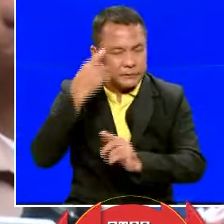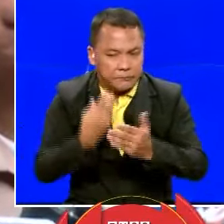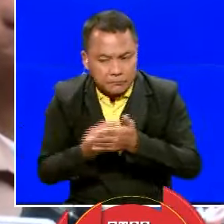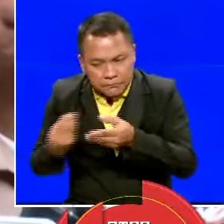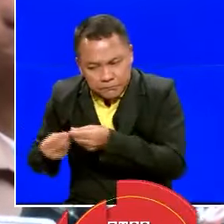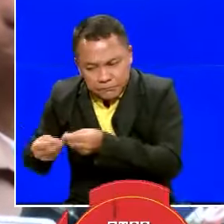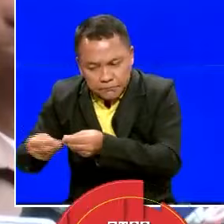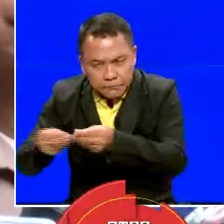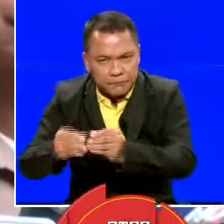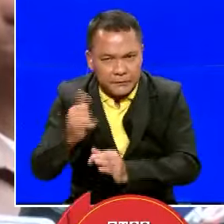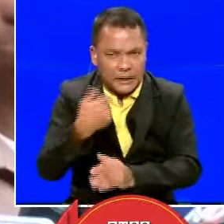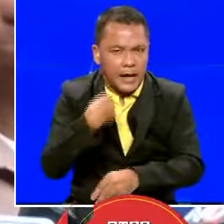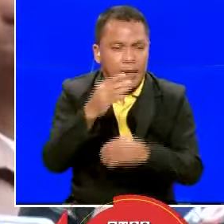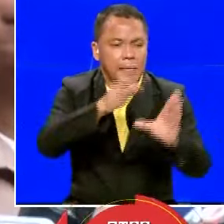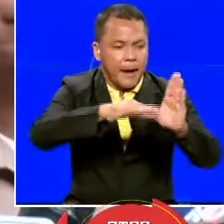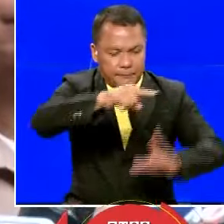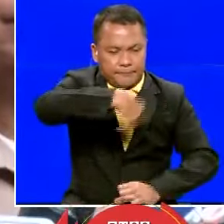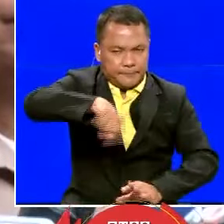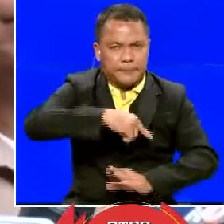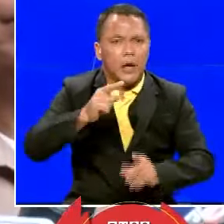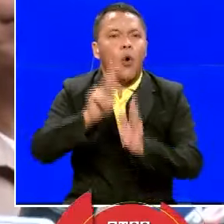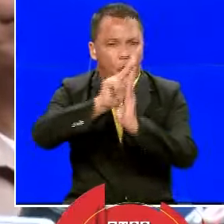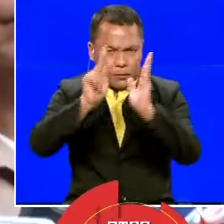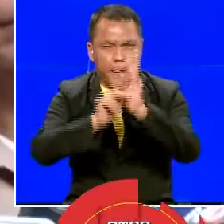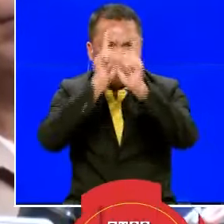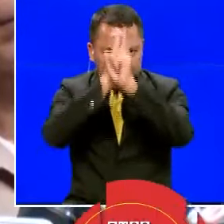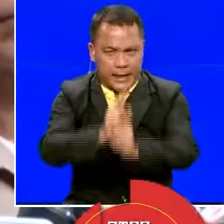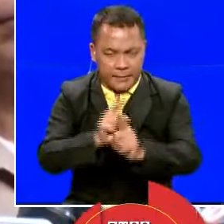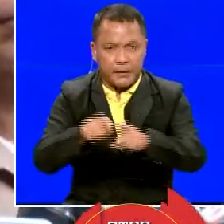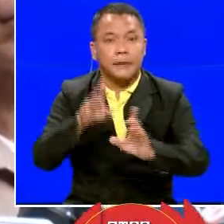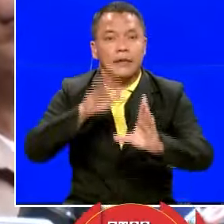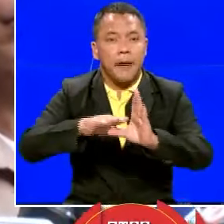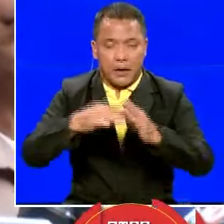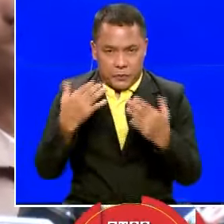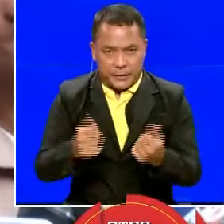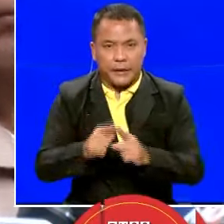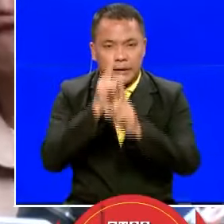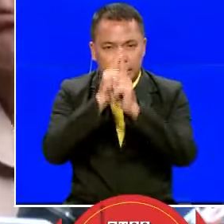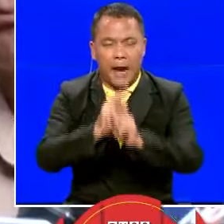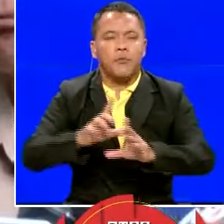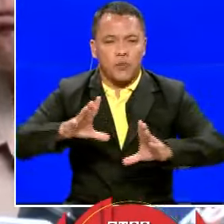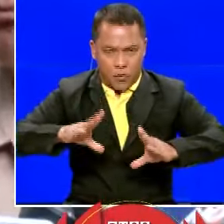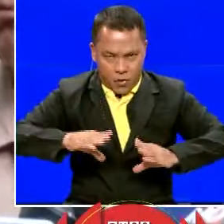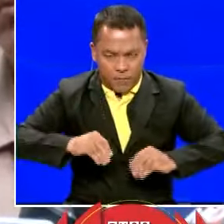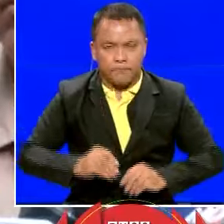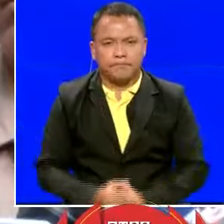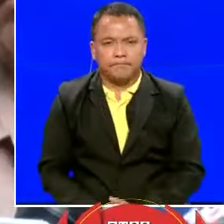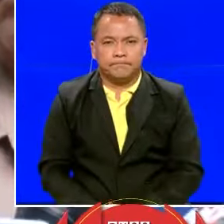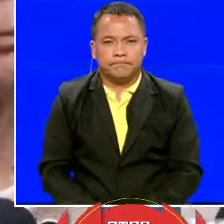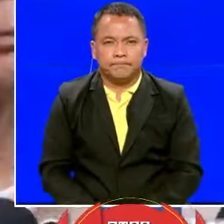ในการลงคะแนนนั้นก็อยากจะให้ผู้สมัครทุกคนรักษากฎหมายเพื่อให้การสมัครในครั้งนี้เป็นไปโดยชอบด้วยกฎหมายค่ะ